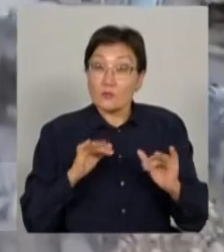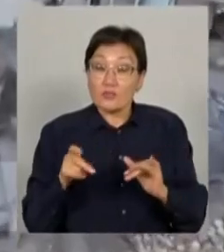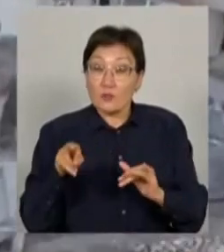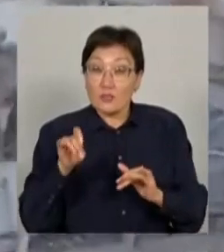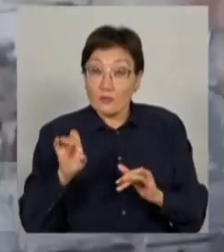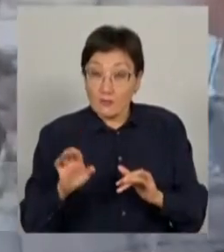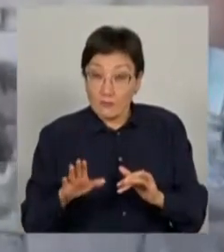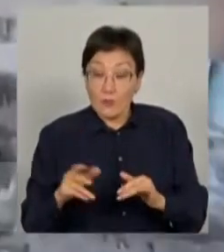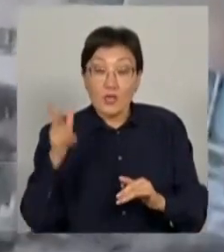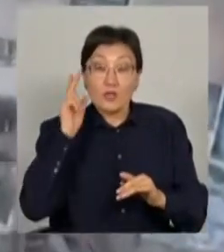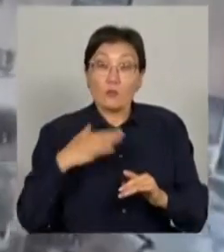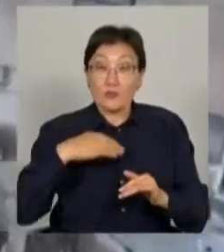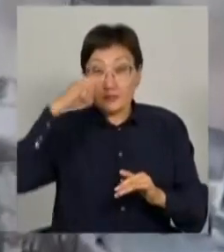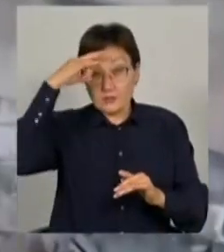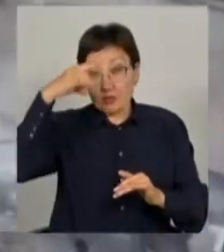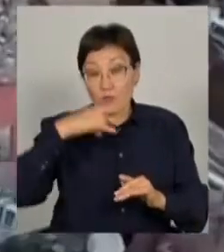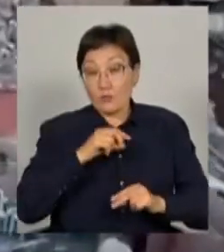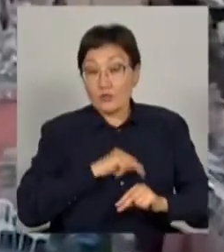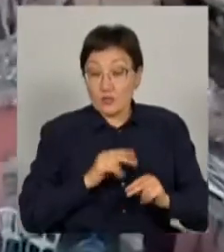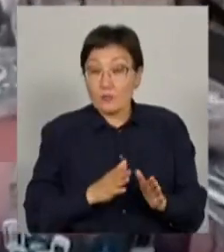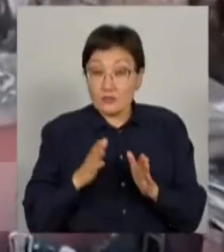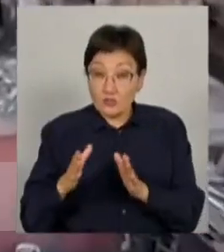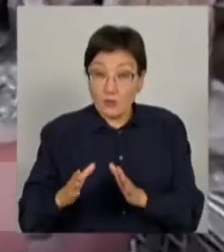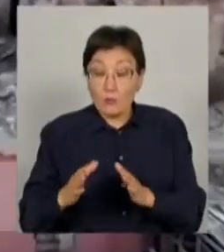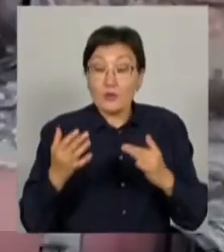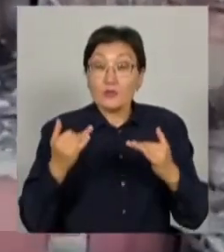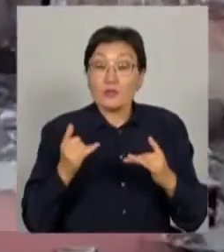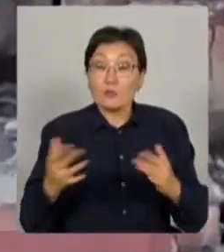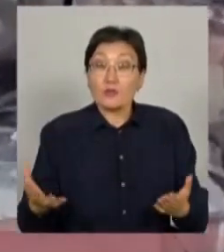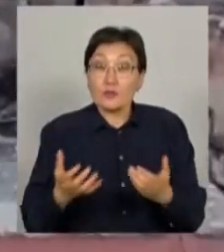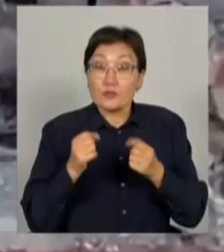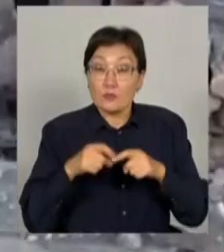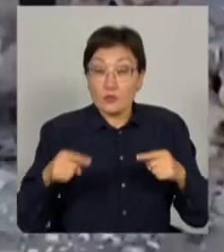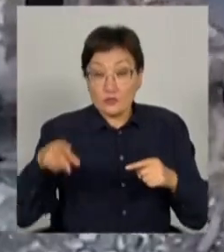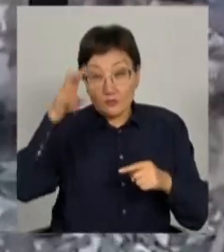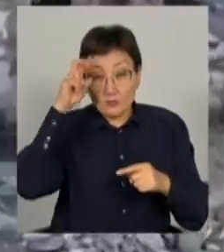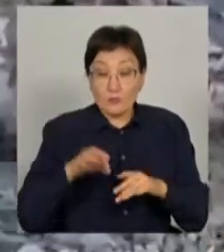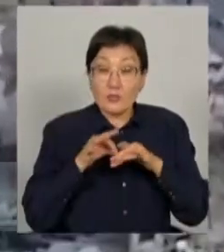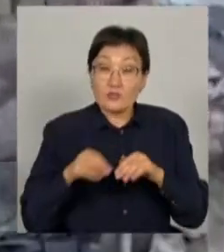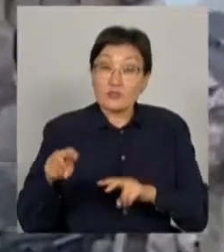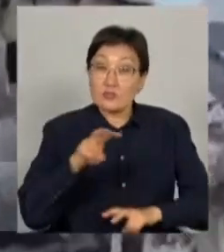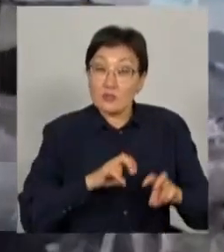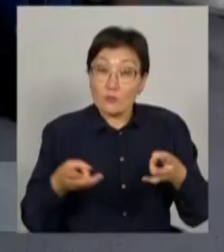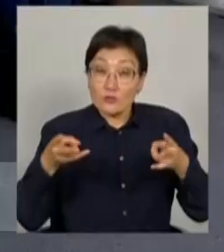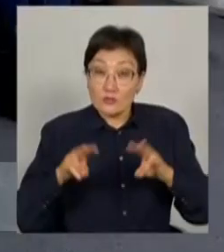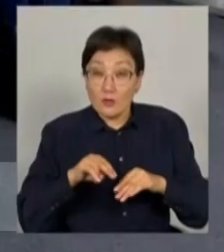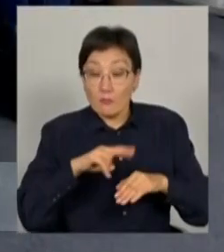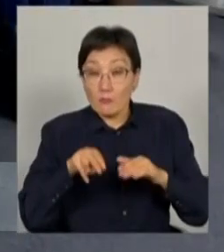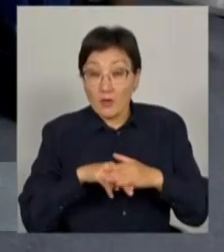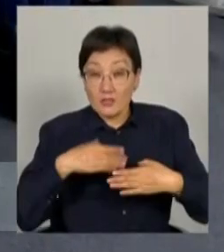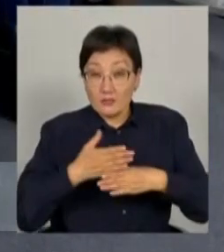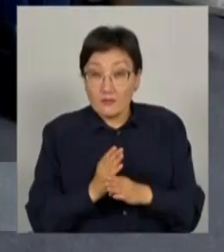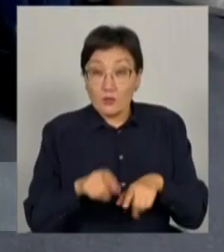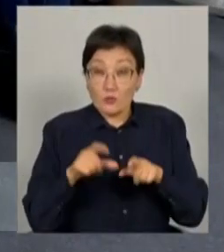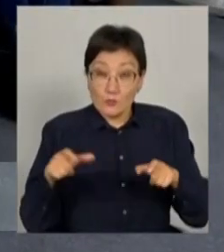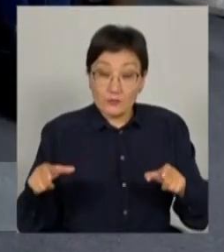Смадияров. Посольство нашей страны в Марокко работает в штатном режиме. Сейчас спасатели из разных стран ведут поиски оставшихся под завалами людей.